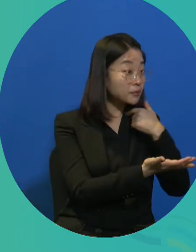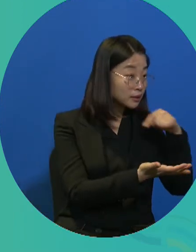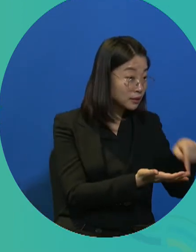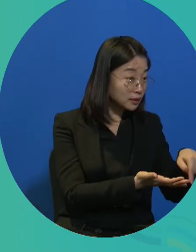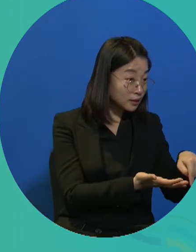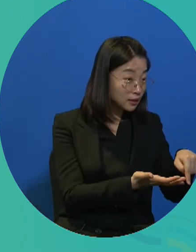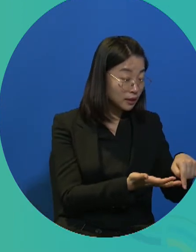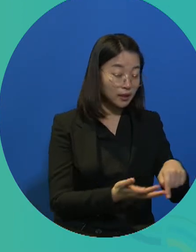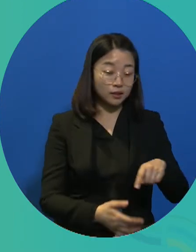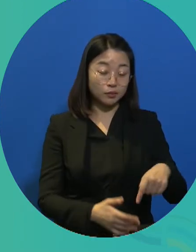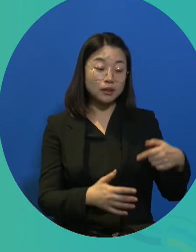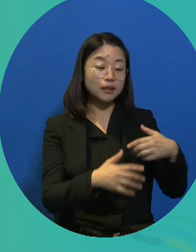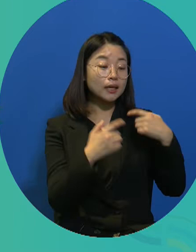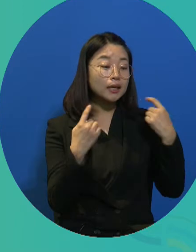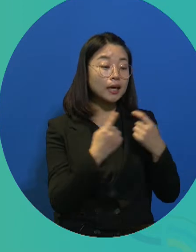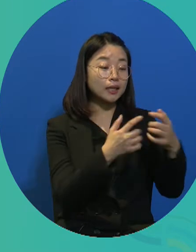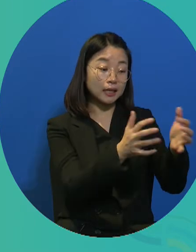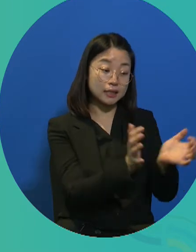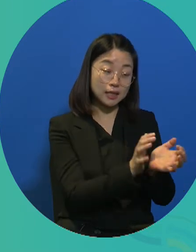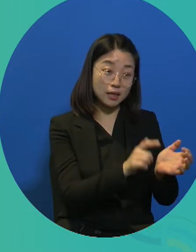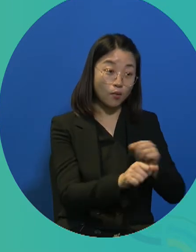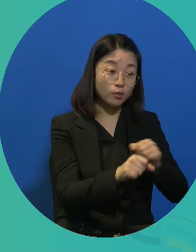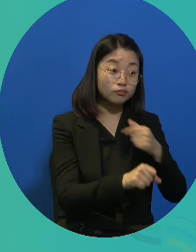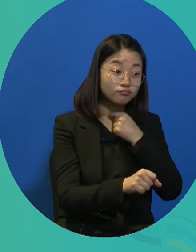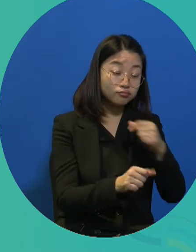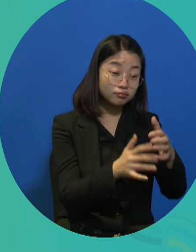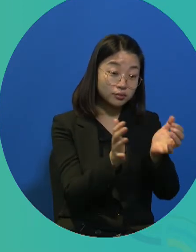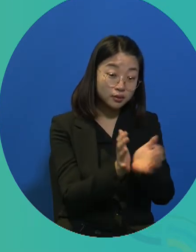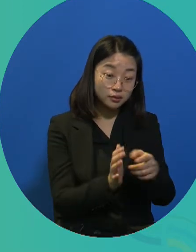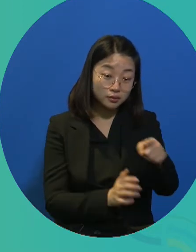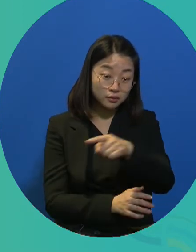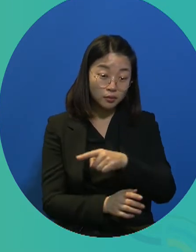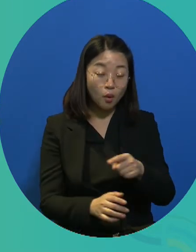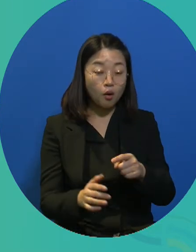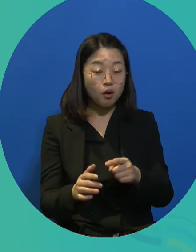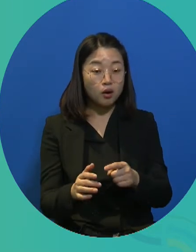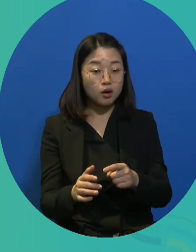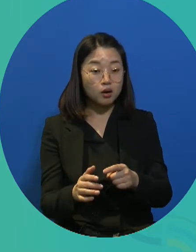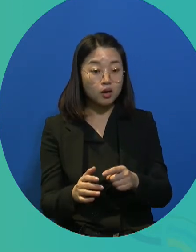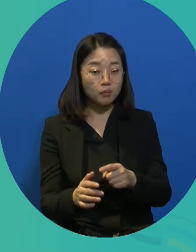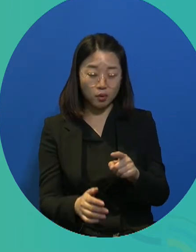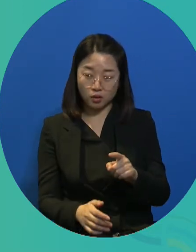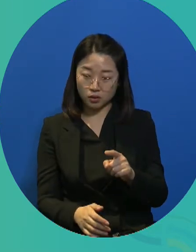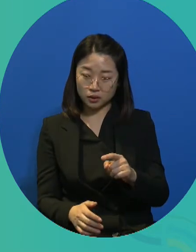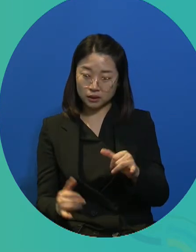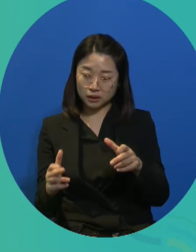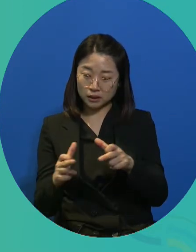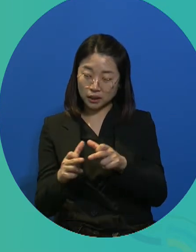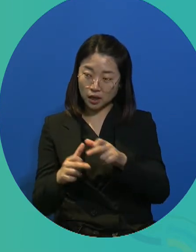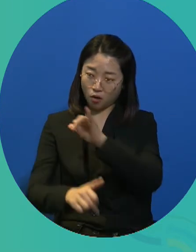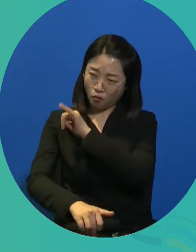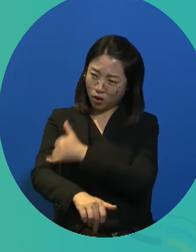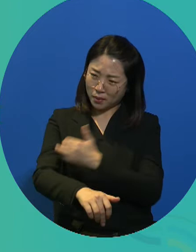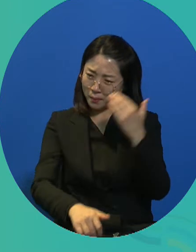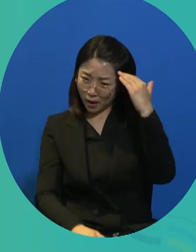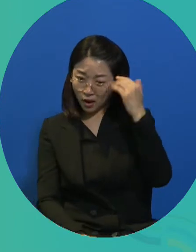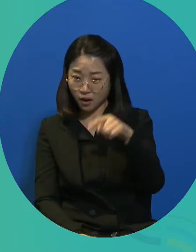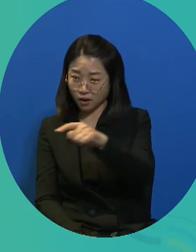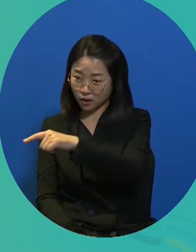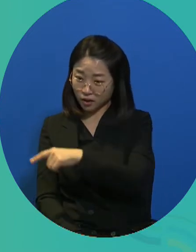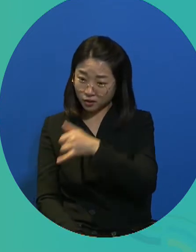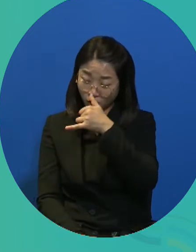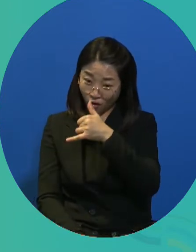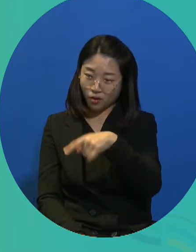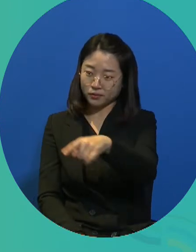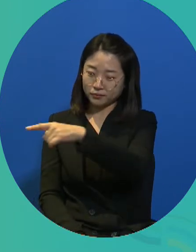식으로 시민단체나 이제 여러 관계자들이 권리 침해 사안에 대해서 위원회가 실무할 만한